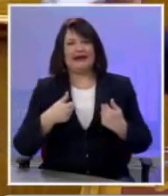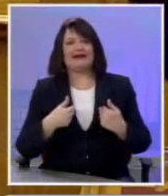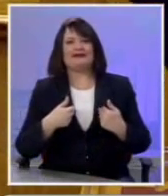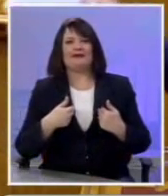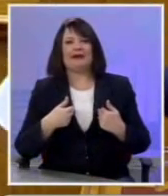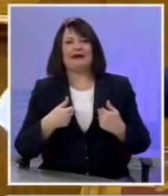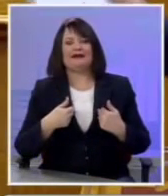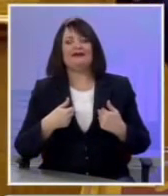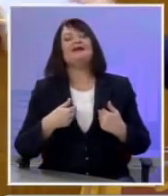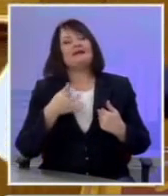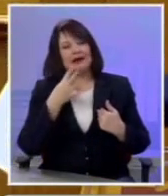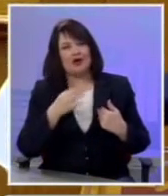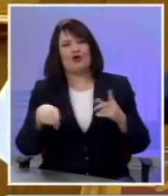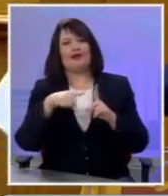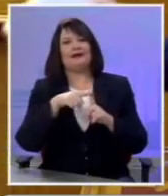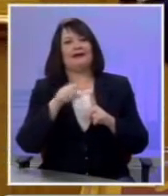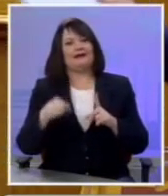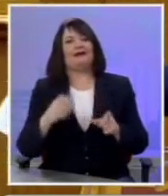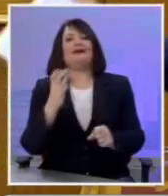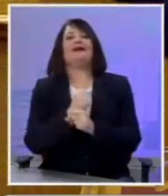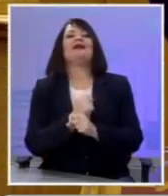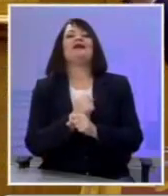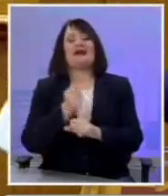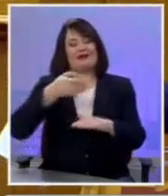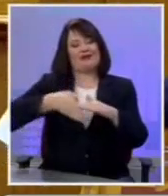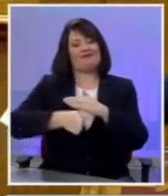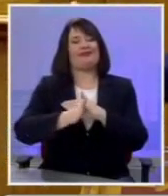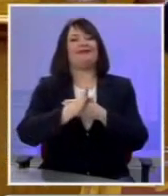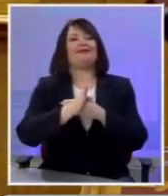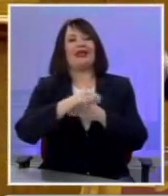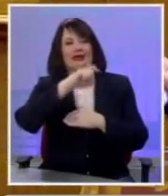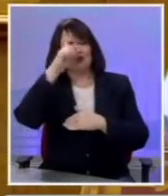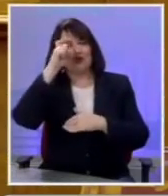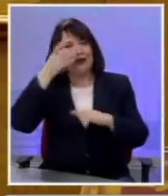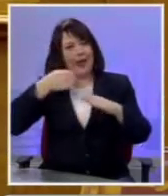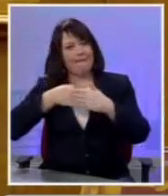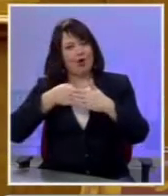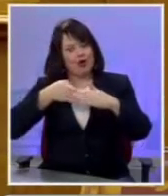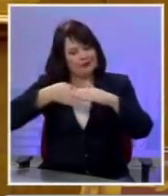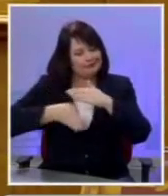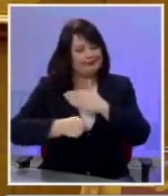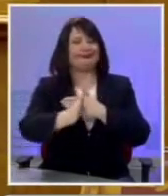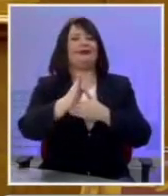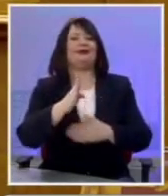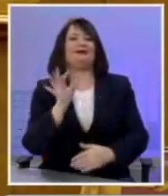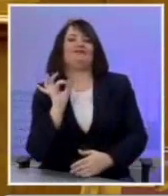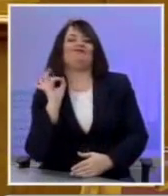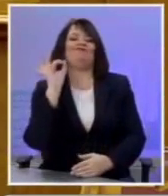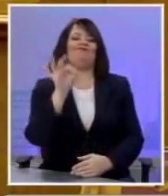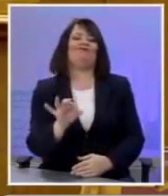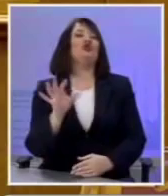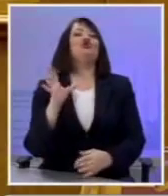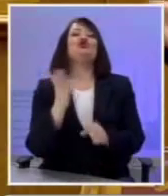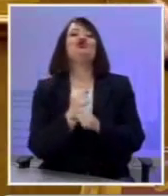διότι καταφέραμε θετικά να ξεπεράσουμε αυτόν τον κάβο, καταφέραμε να φτάσουμε μπροστά στο μεγάλο